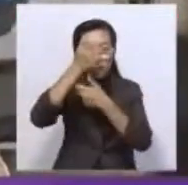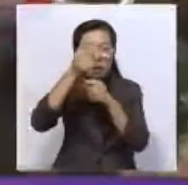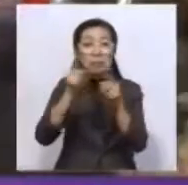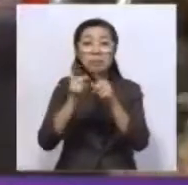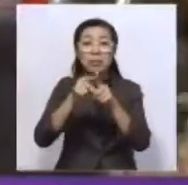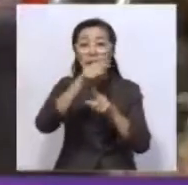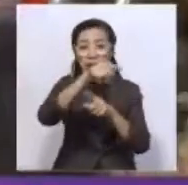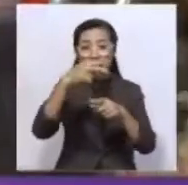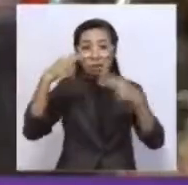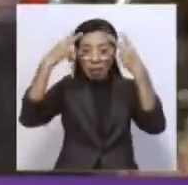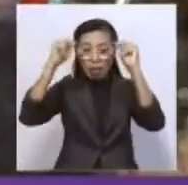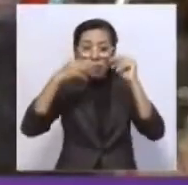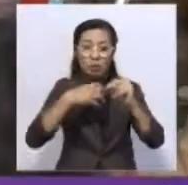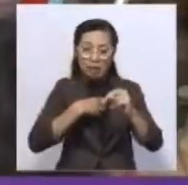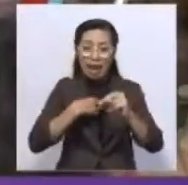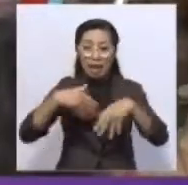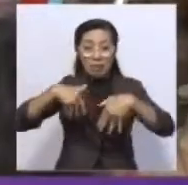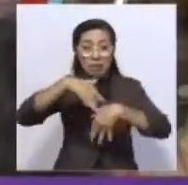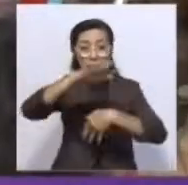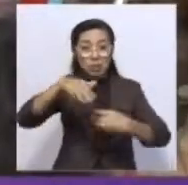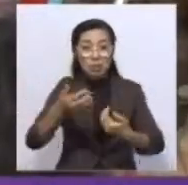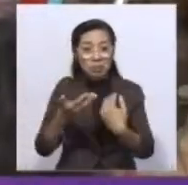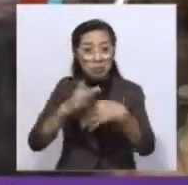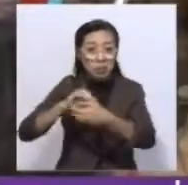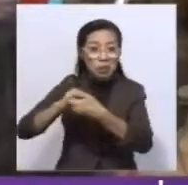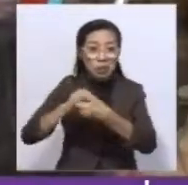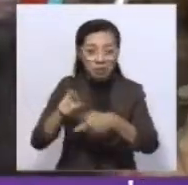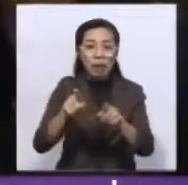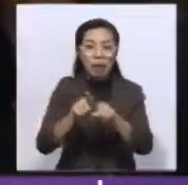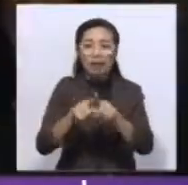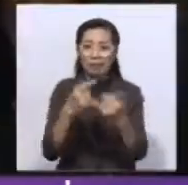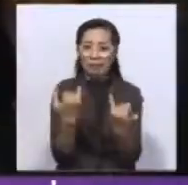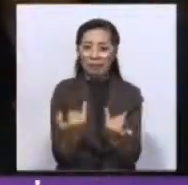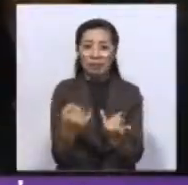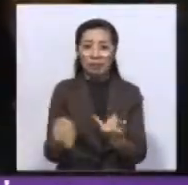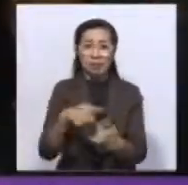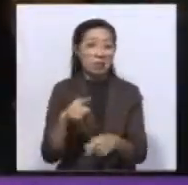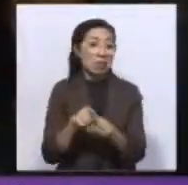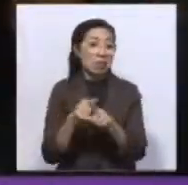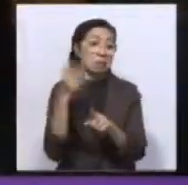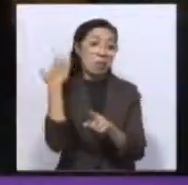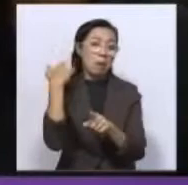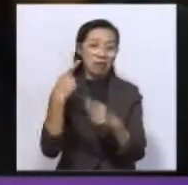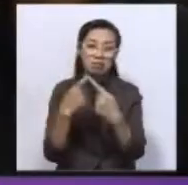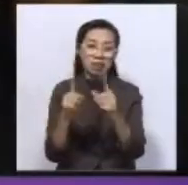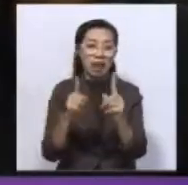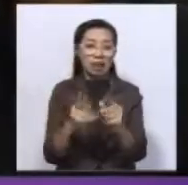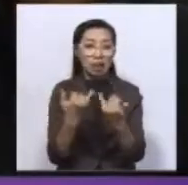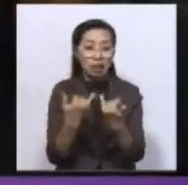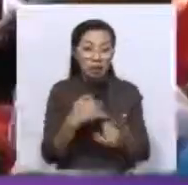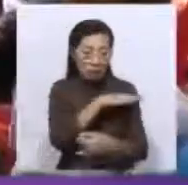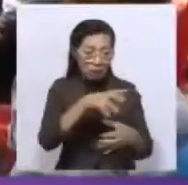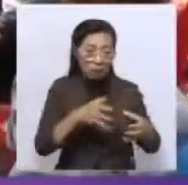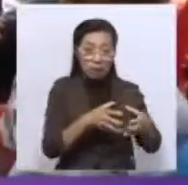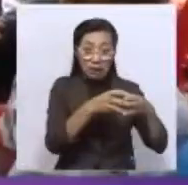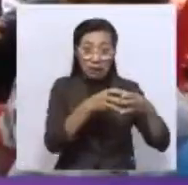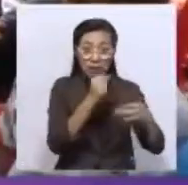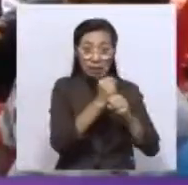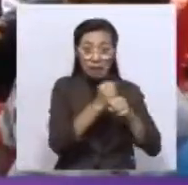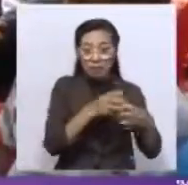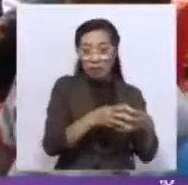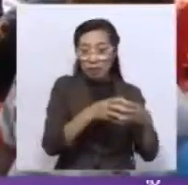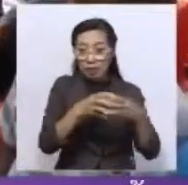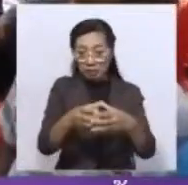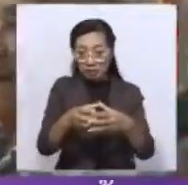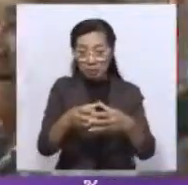จันทร์โอชาท่านต้องการให้เกิดขึ้นวันนี้เห็นภาพซึ่งต่างจากเดิมนะต่างจากเดิมแล้วก็ทีมที่ส่งลงมาเนี่ย